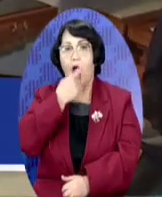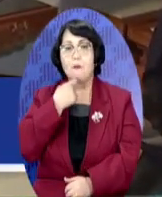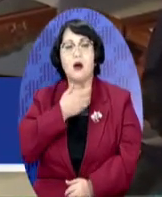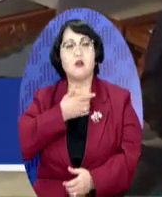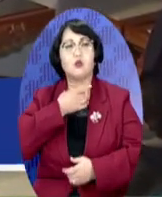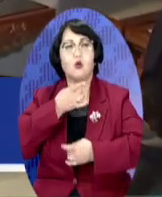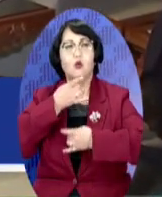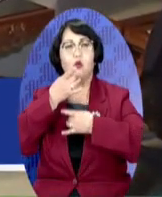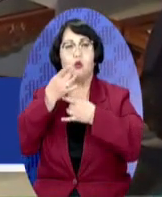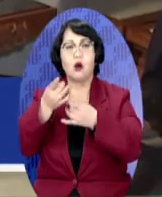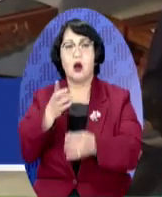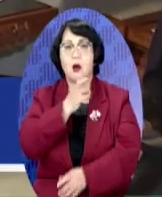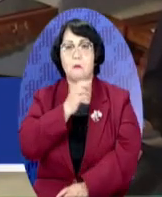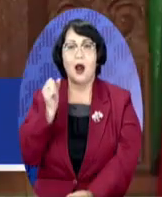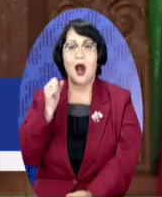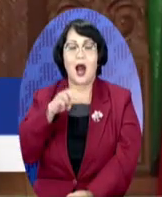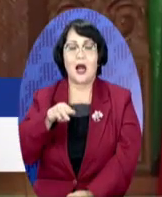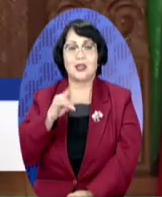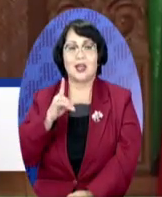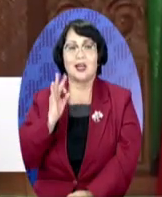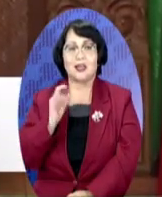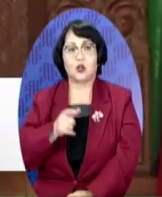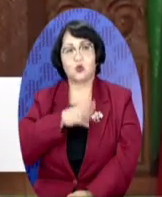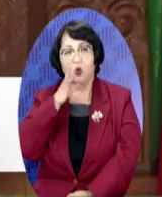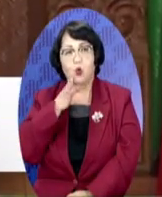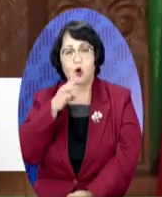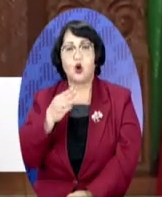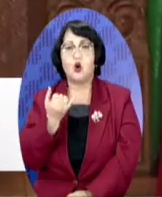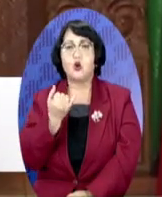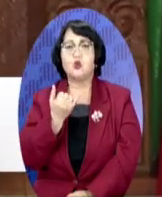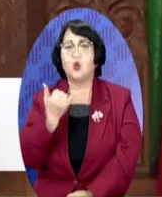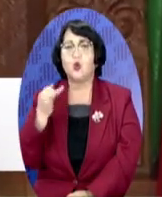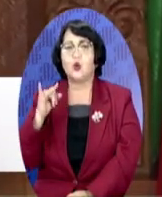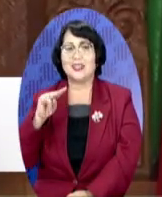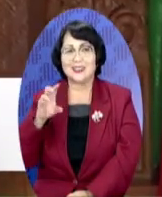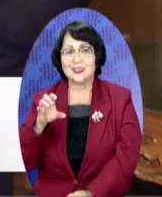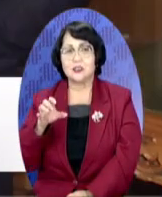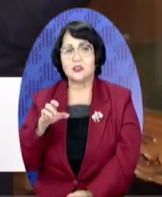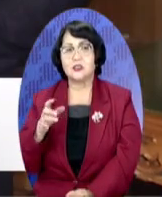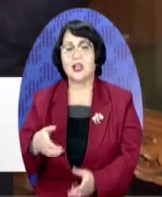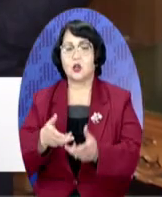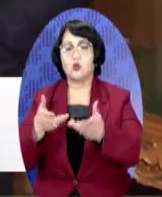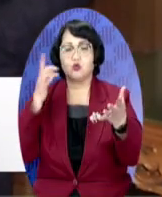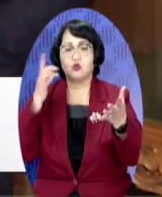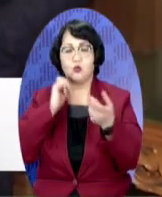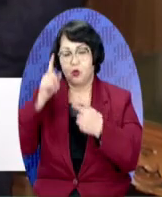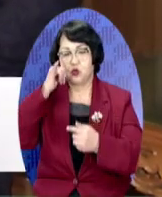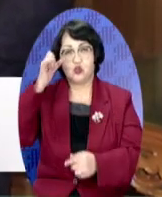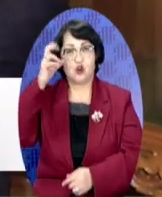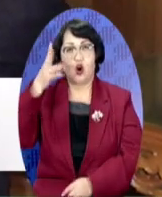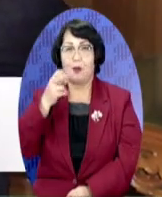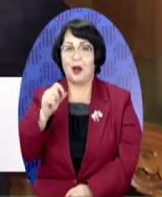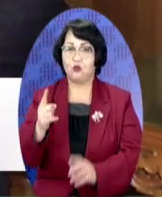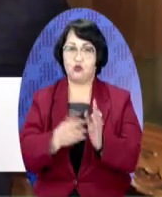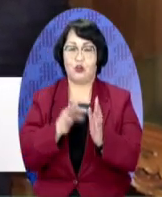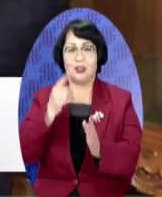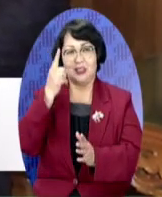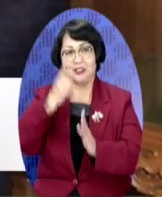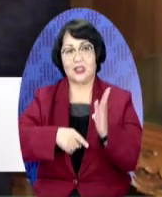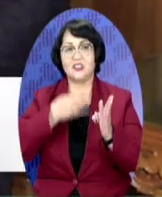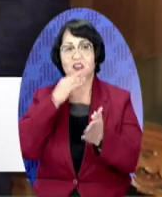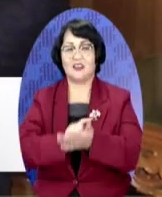ундар болсон баатарлаг туйлсаа дээдлэн дэлгэрүүлэх зорилгоор Монгол Улсын Ерөнхийлөгч 2019 оны 1-р сард зарлиг гаргаж